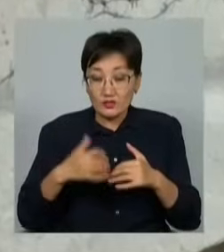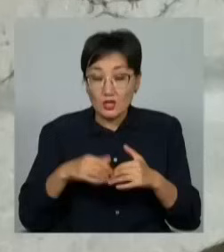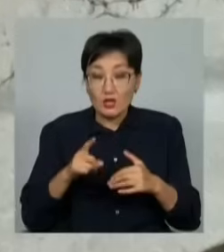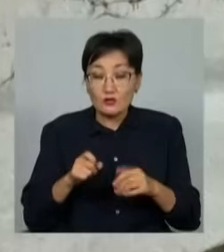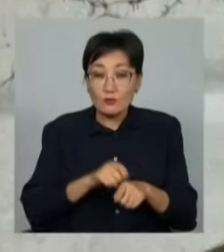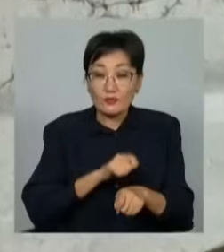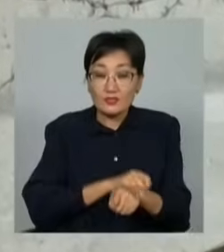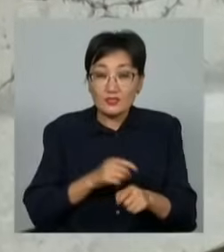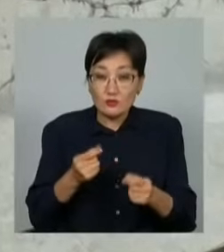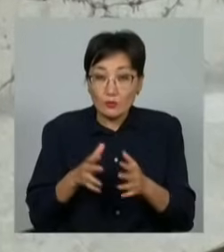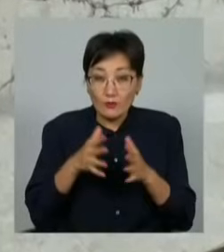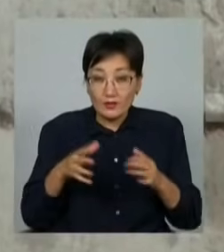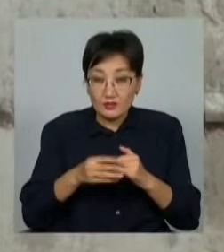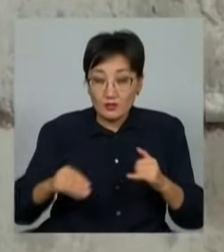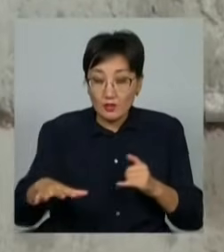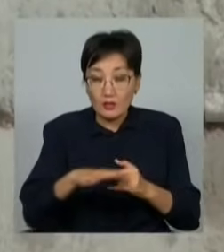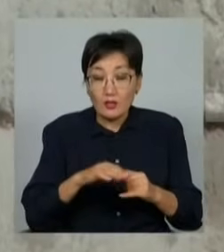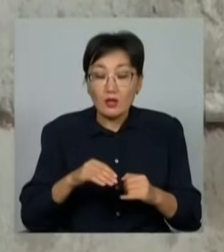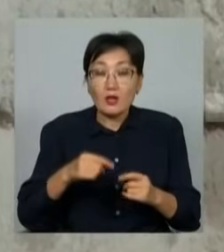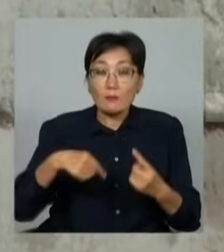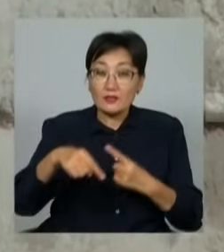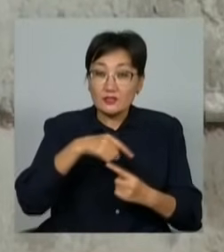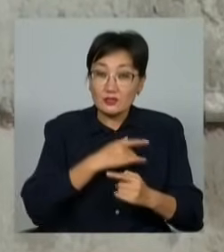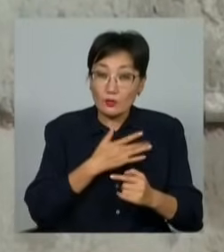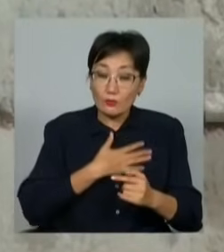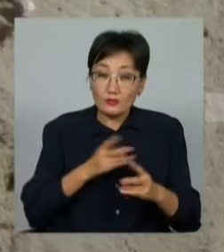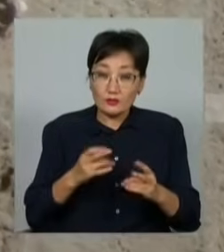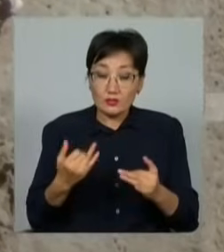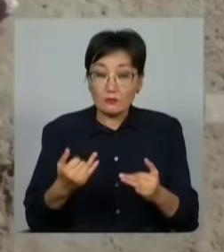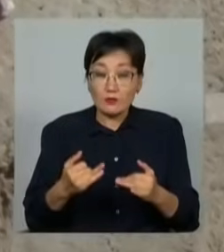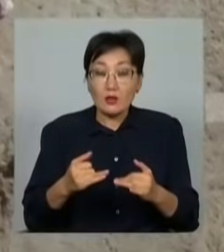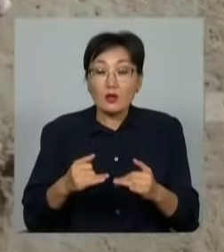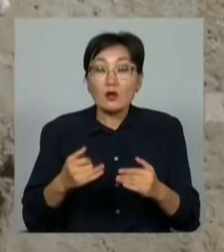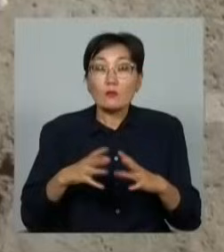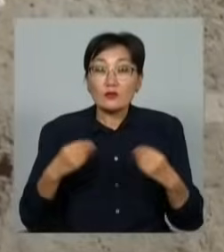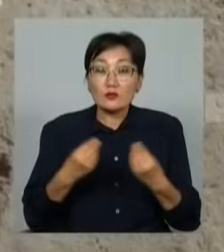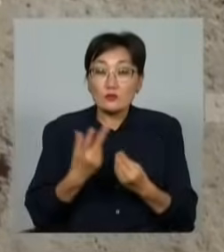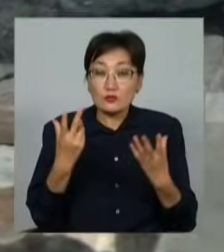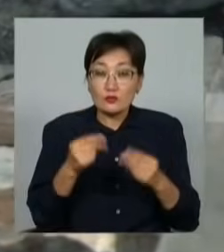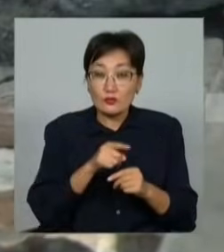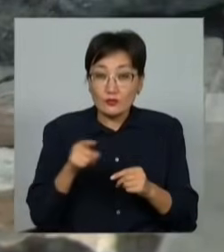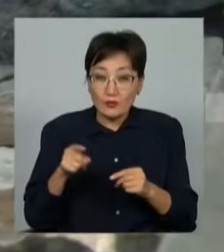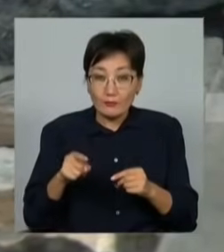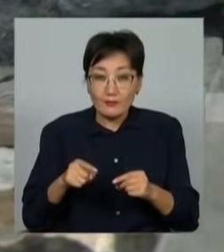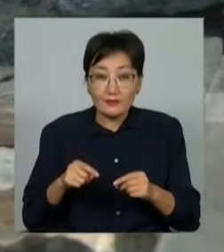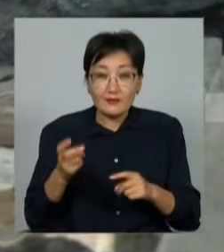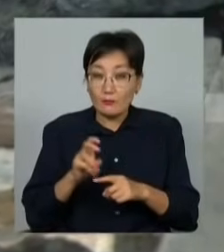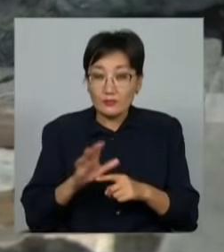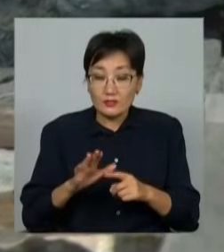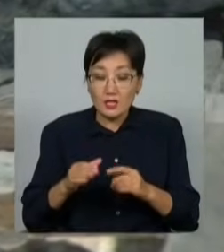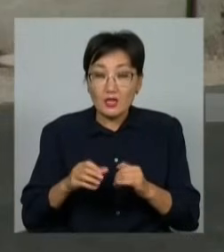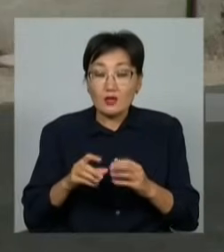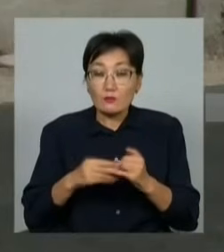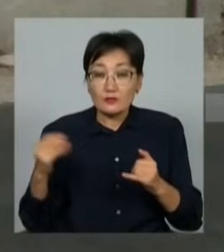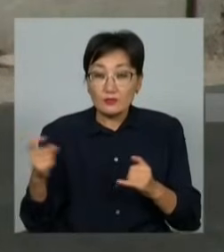100 метрден сәл асатын жер жеке кәсіпкерге тиесілі екен. Бірақ олар қаралы үйге 3 күннен бері қарасында көрсетпепті. Жер